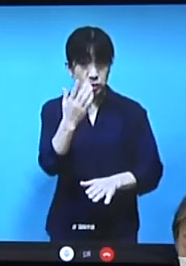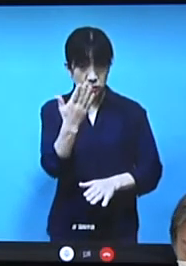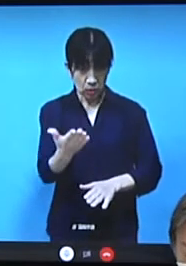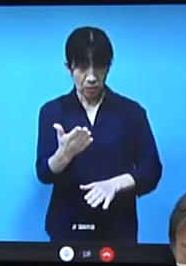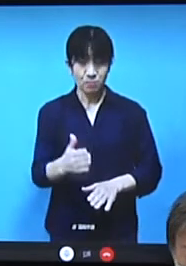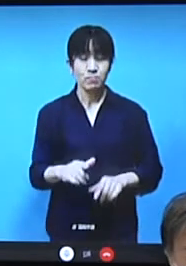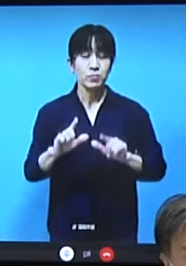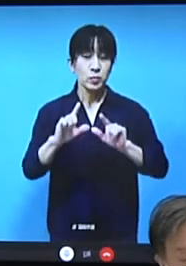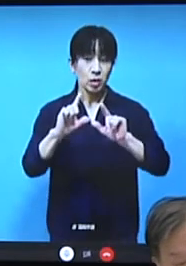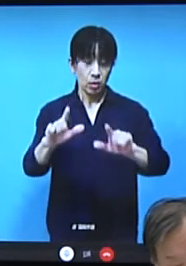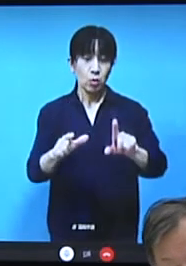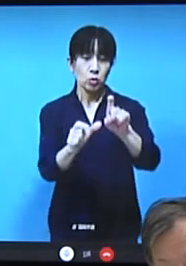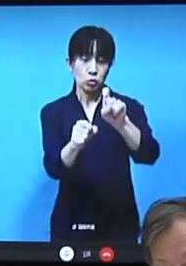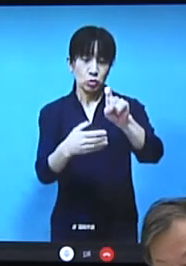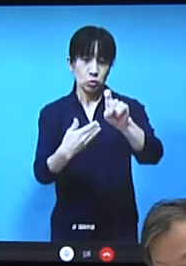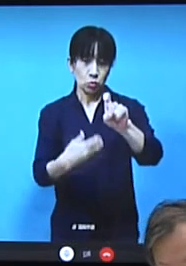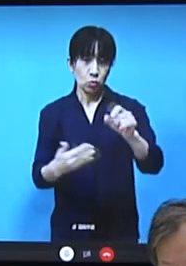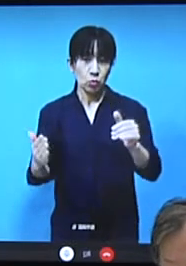校していたと聞いています。